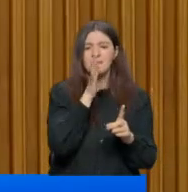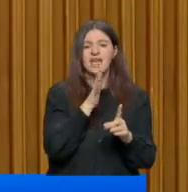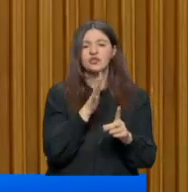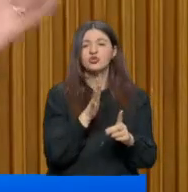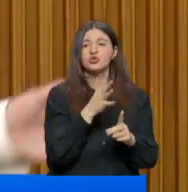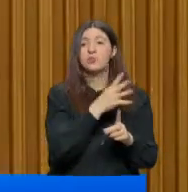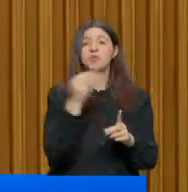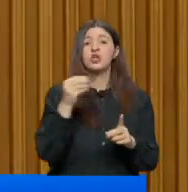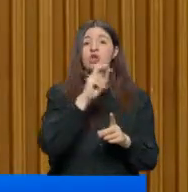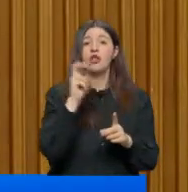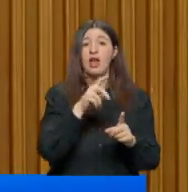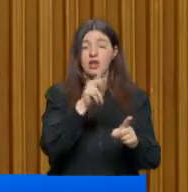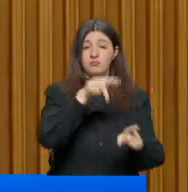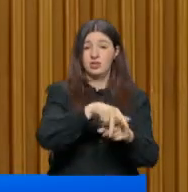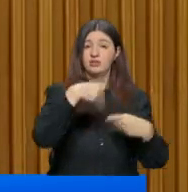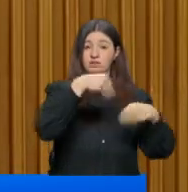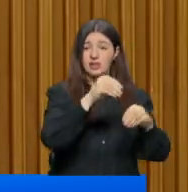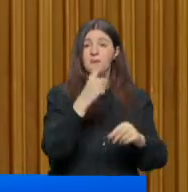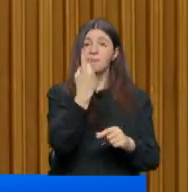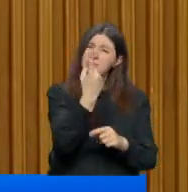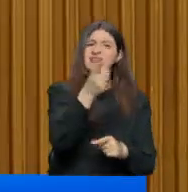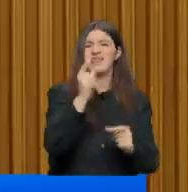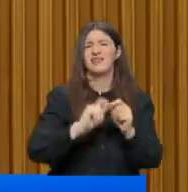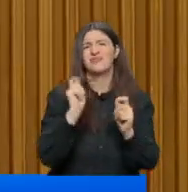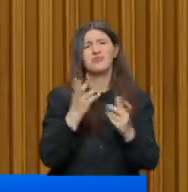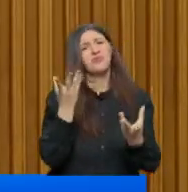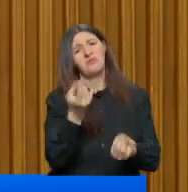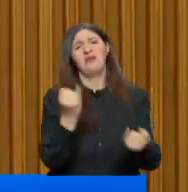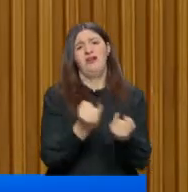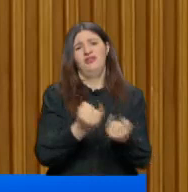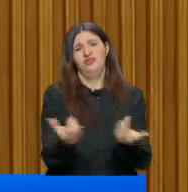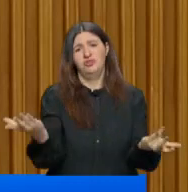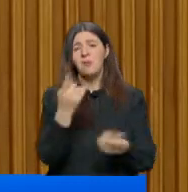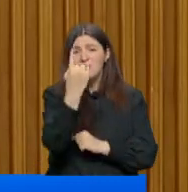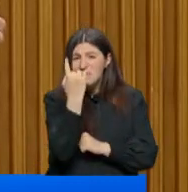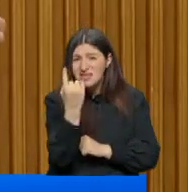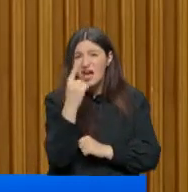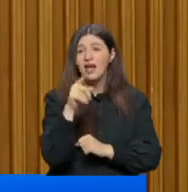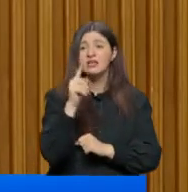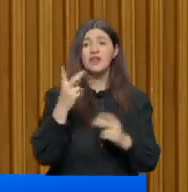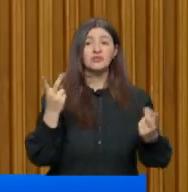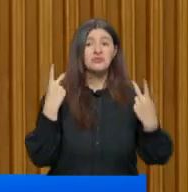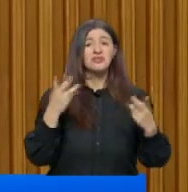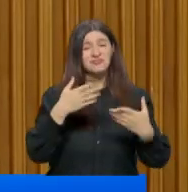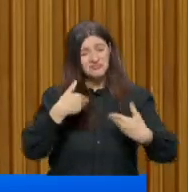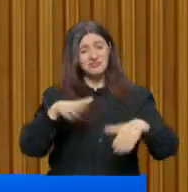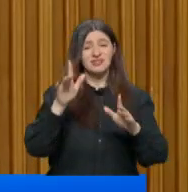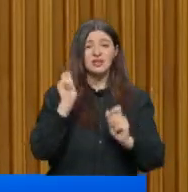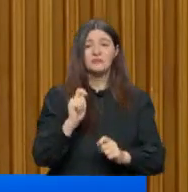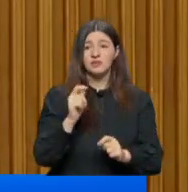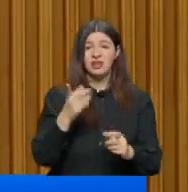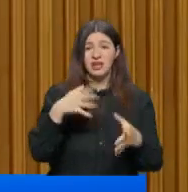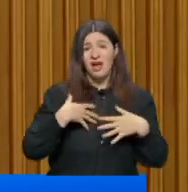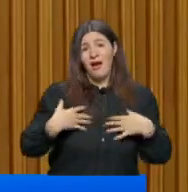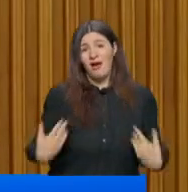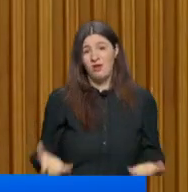milyon dolarlık uçağı sat. Bir kere de sen tasarruf etsen ne olur be kardeşim. Bir kereliğine şatafattan ödün versen incilerin